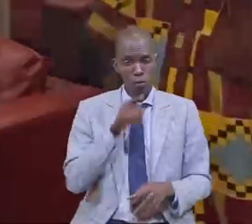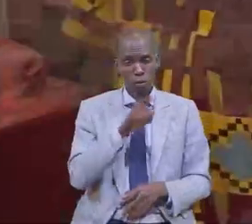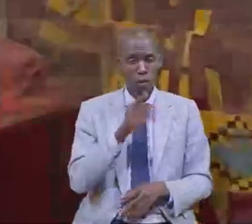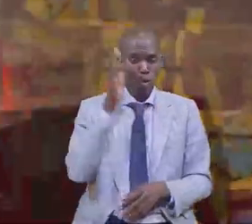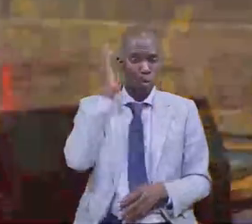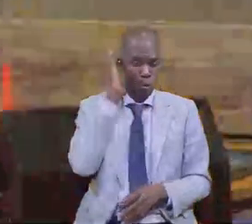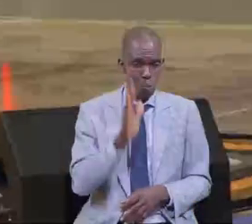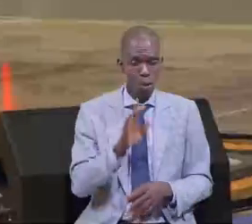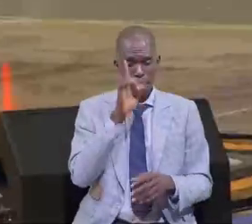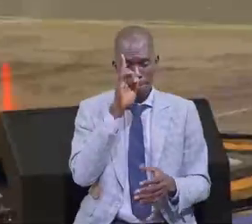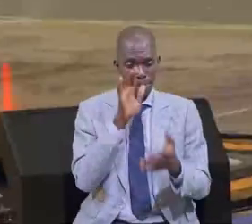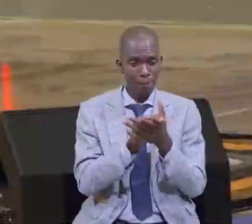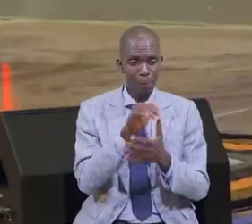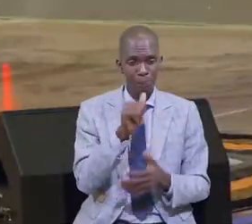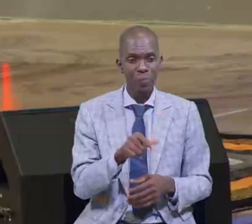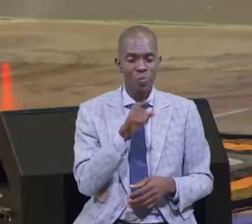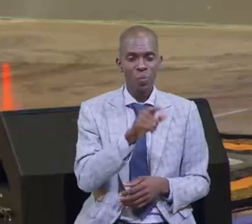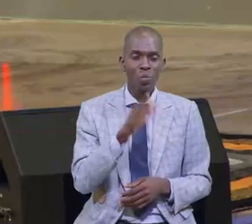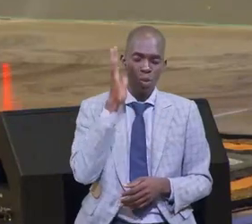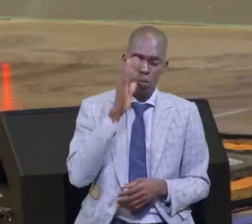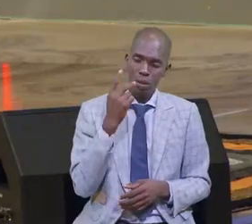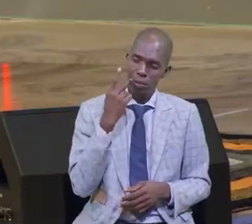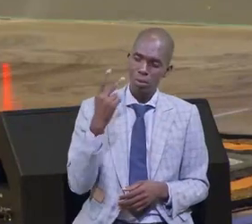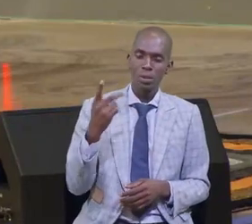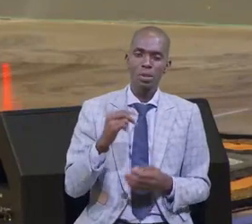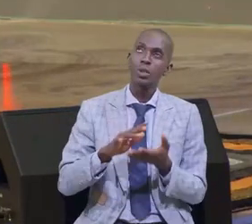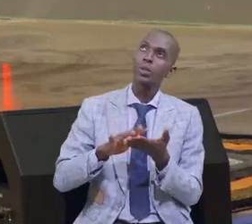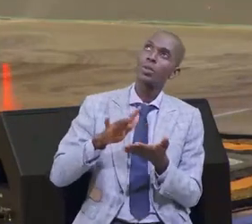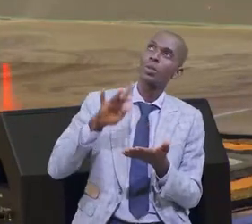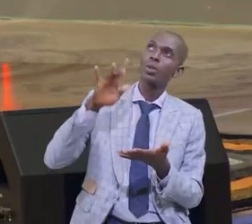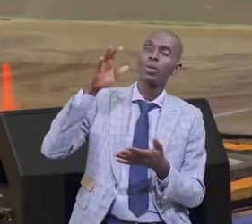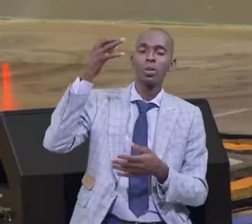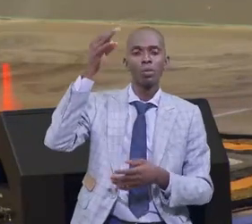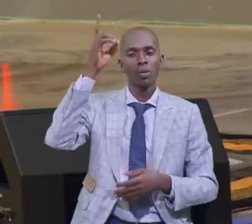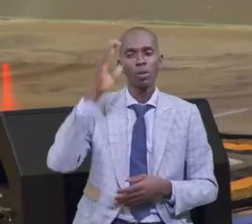si tu peux croire, tu verras la gloire de Dieu?